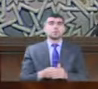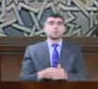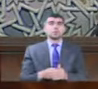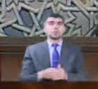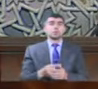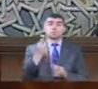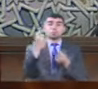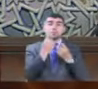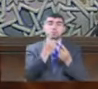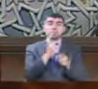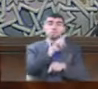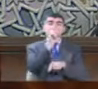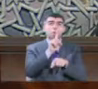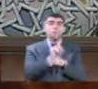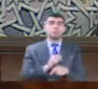النواب.